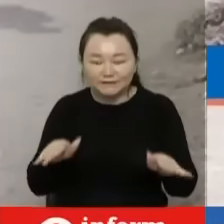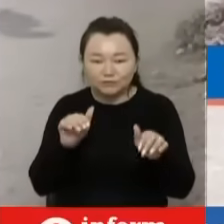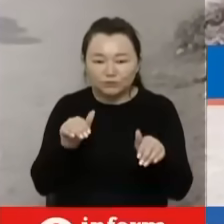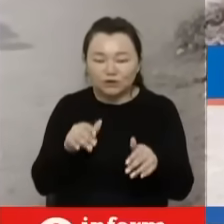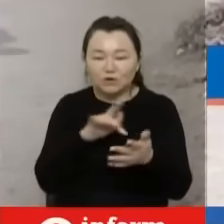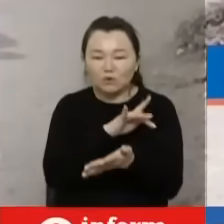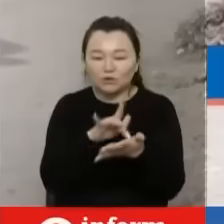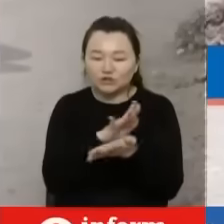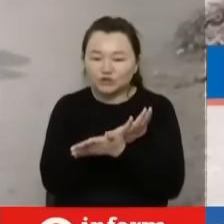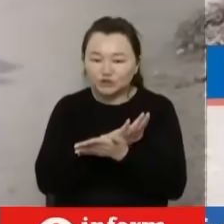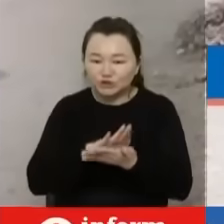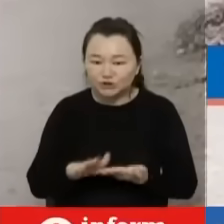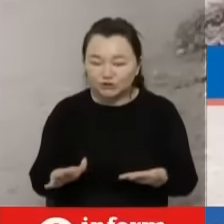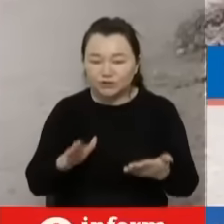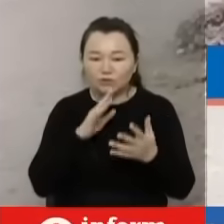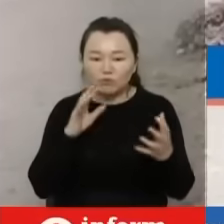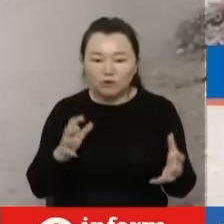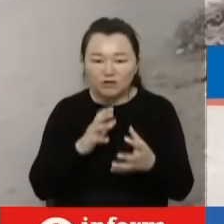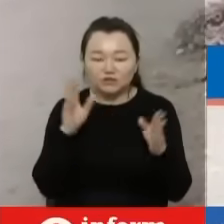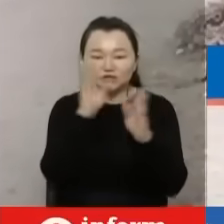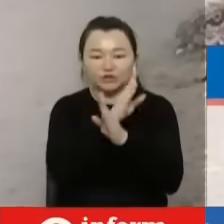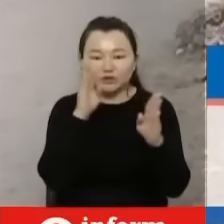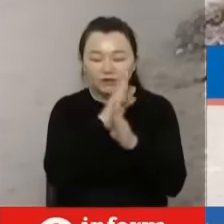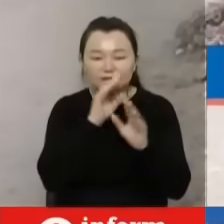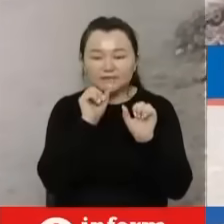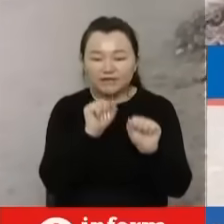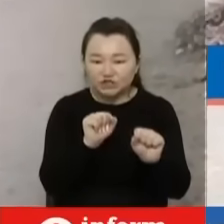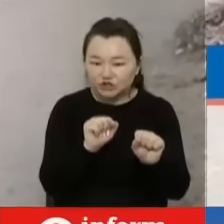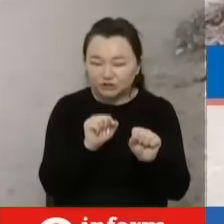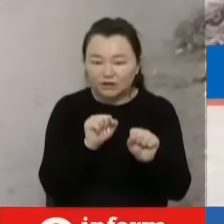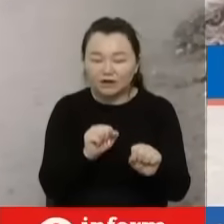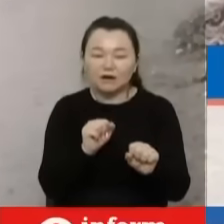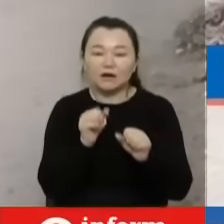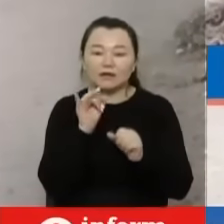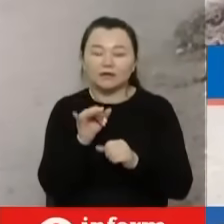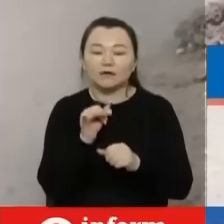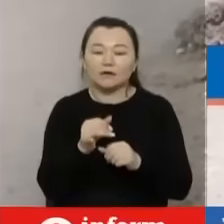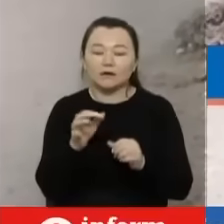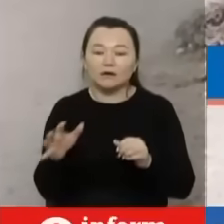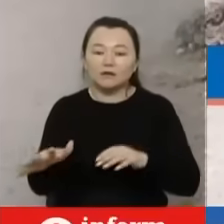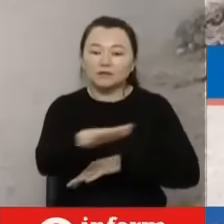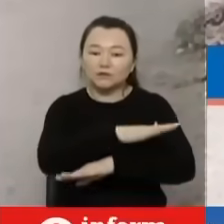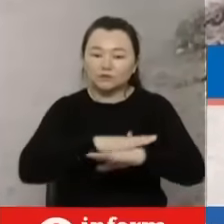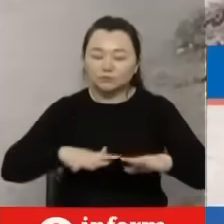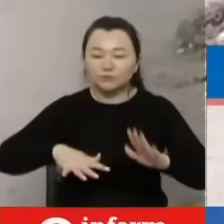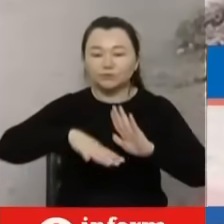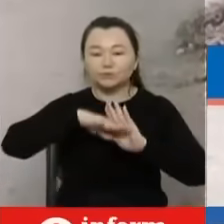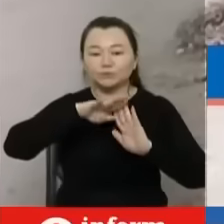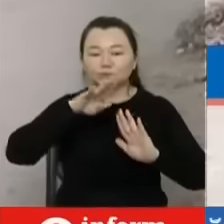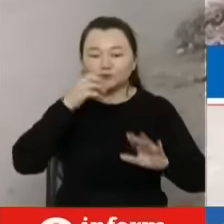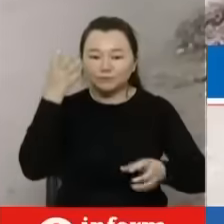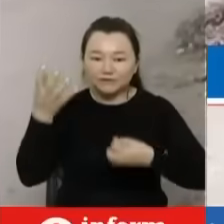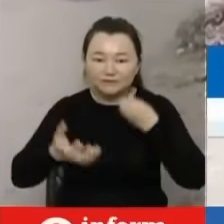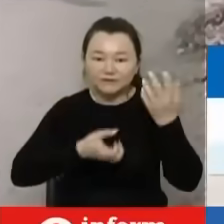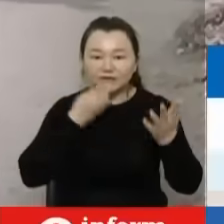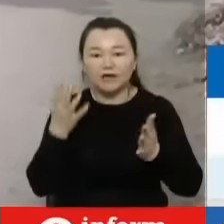ұстауға, жалпы табиғатты қорғауға, жалпы осы өлкемізді өркендетуге,